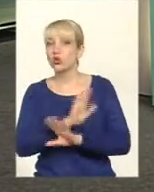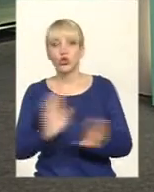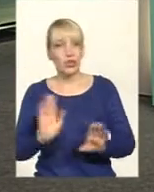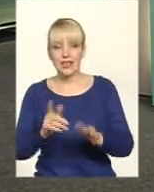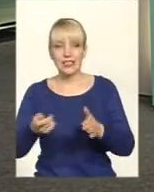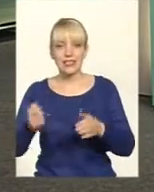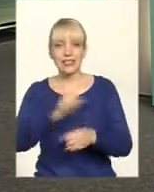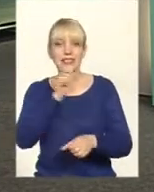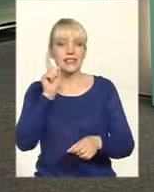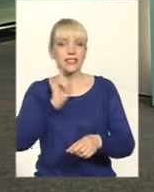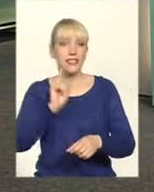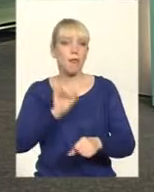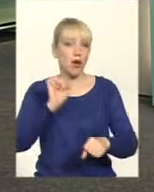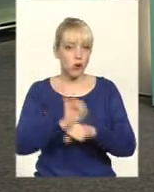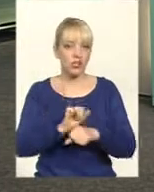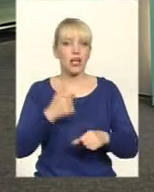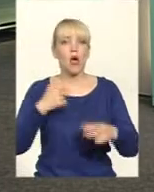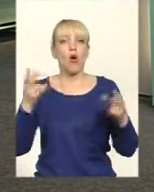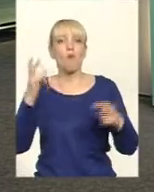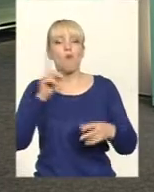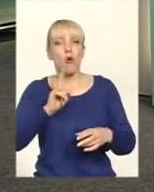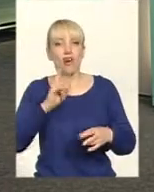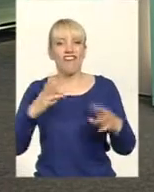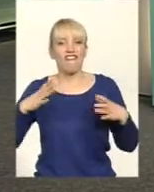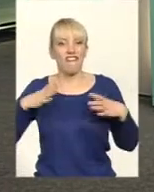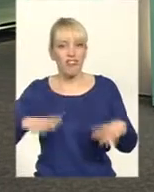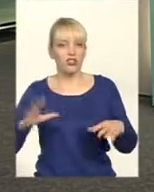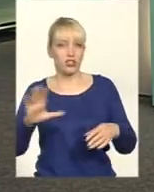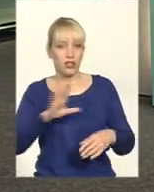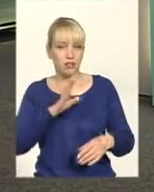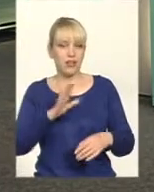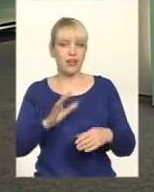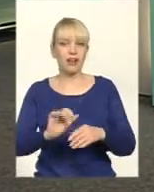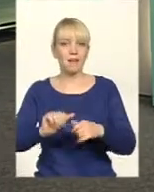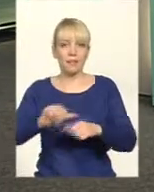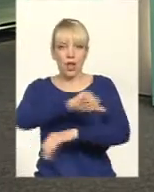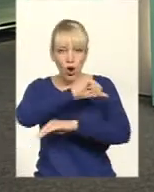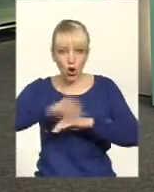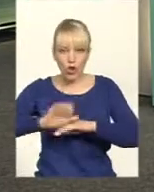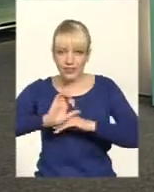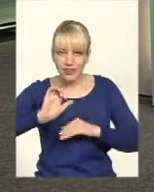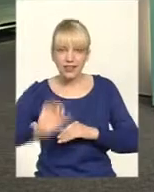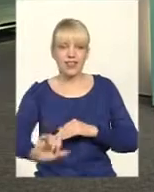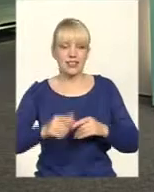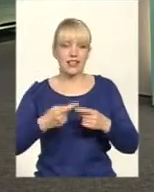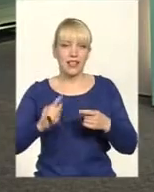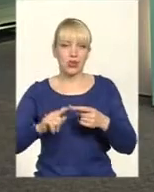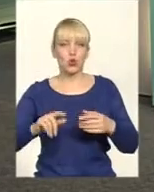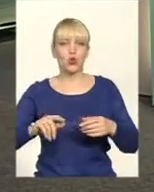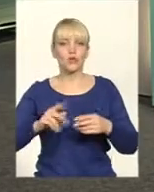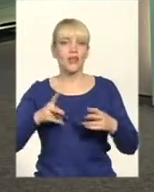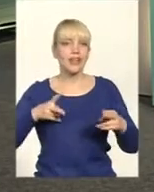Сейчас пока мы, скажем так, вынуждены были отрезать эту территорию, скажем, от себя, потому что